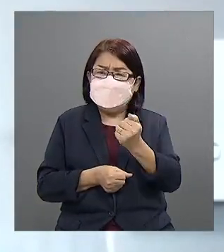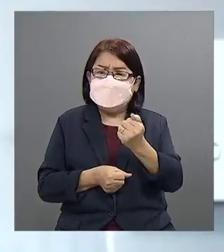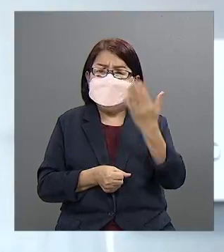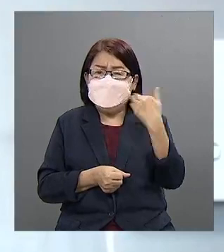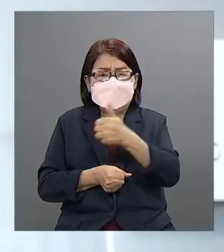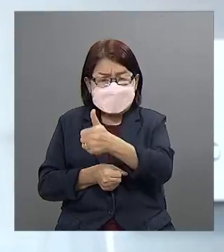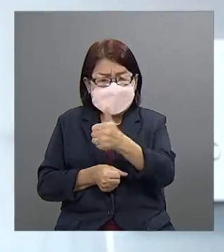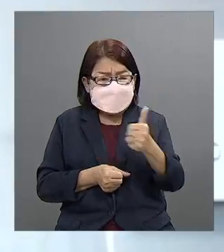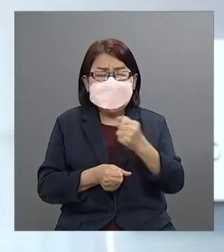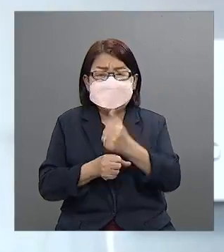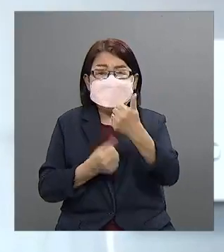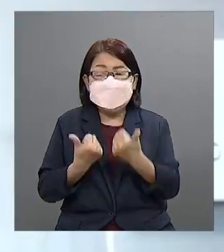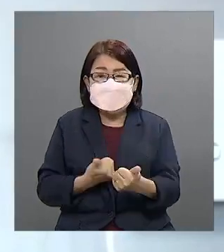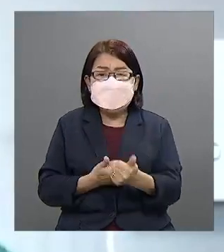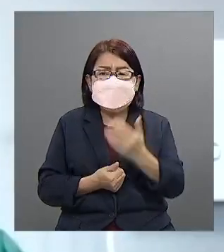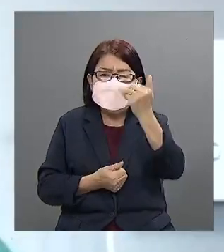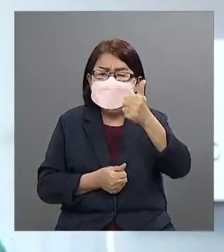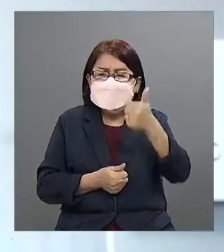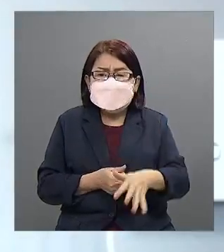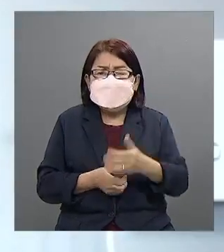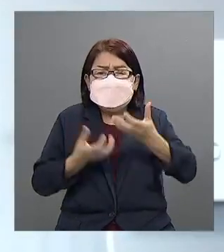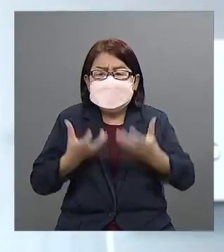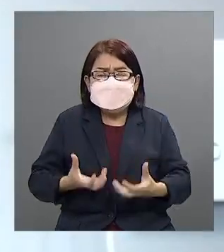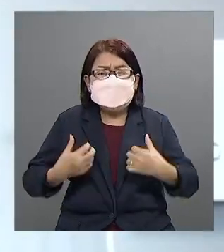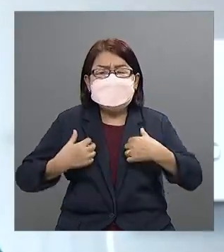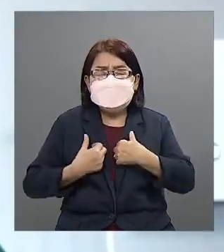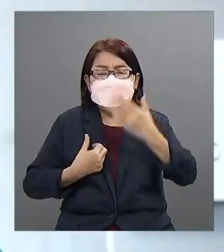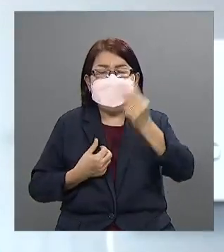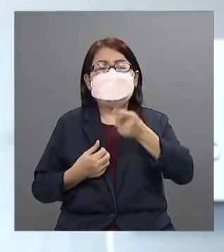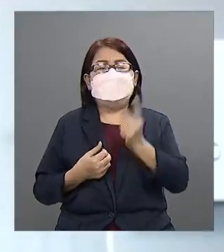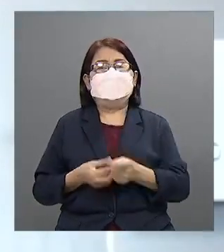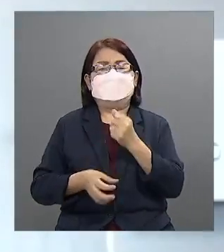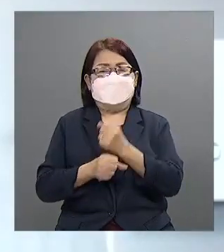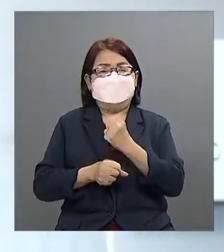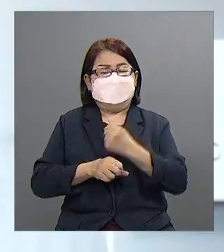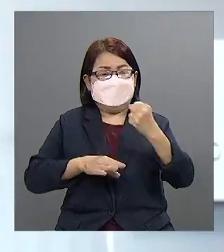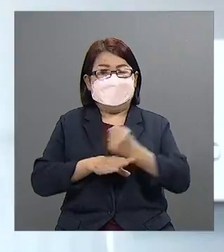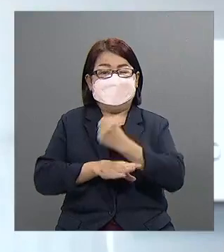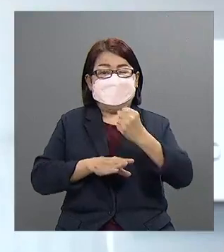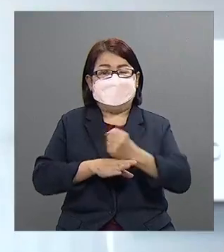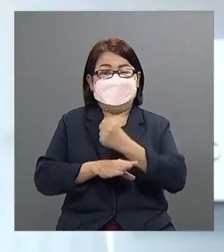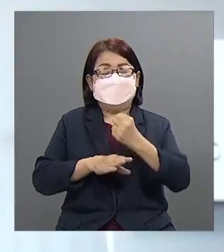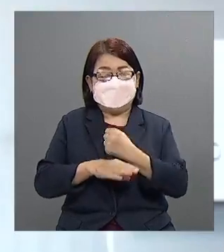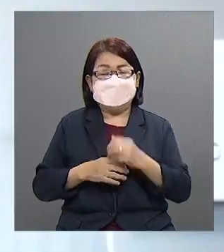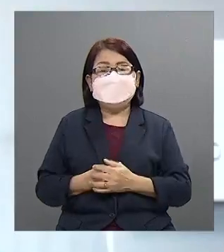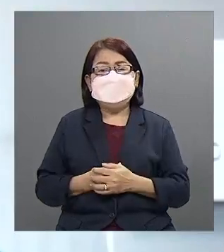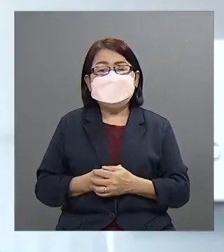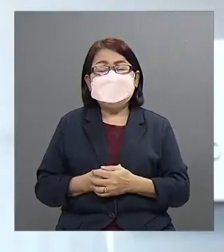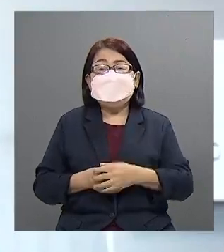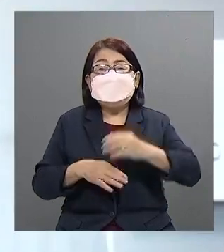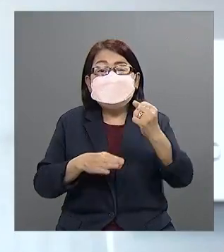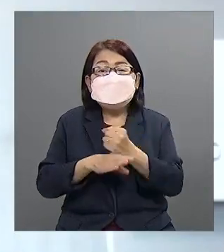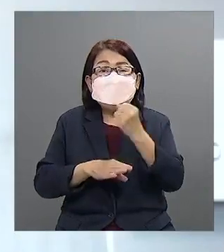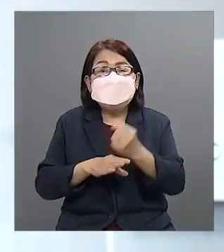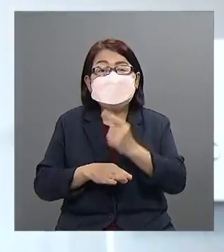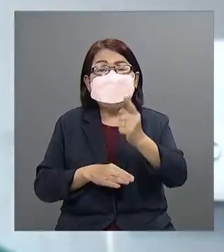จะต้องฟื้นฟูสมรรถภาพร่างกายซึ่งการฟื้นฟูเนี่ยอาจจะไม่ได้จำเป็นว่าจะต้องมาที่โรงพยาบ